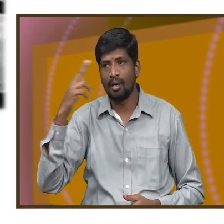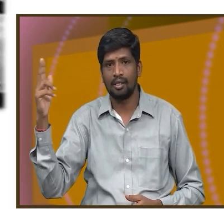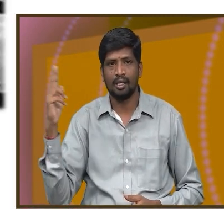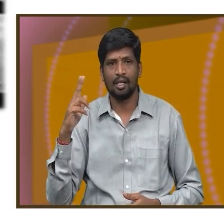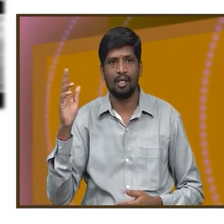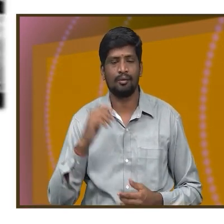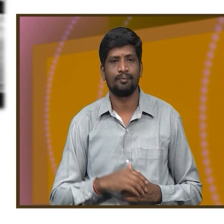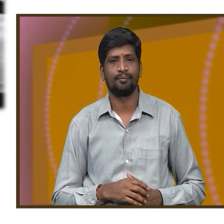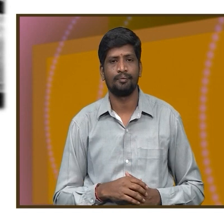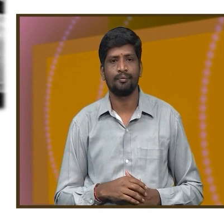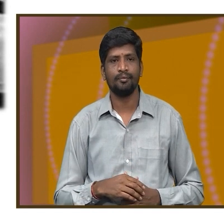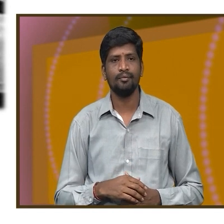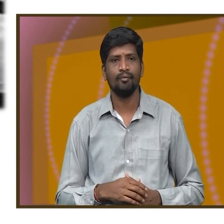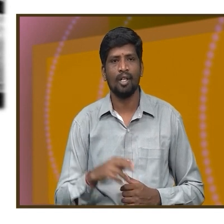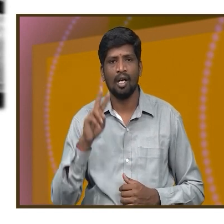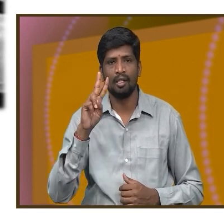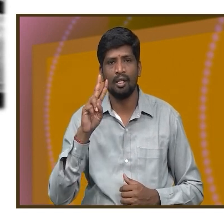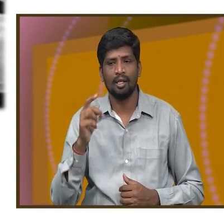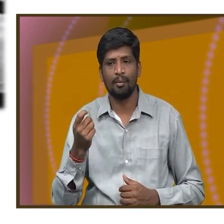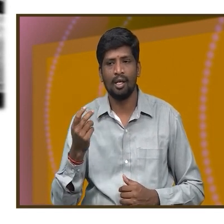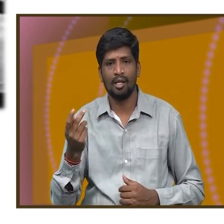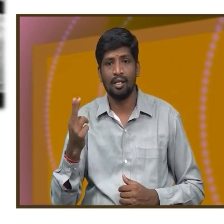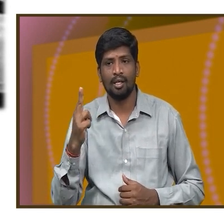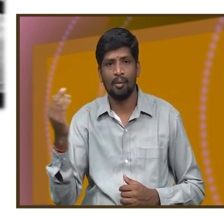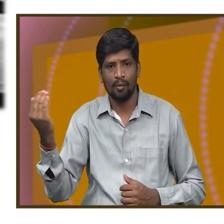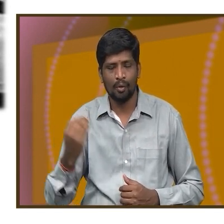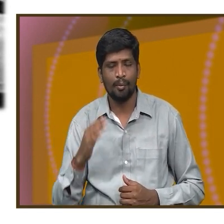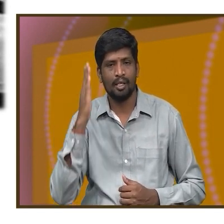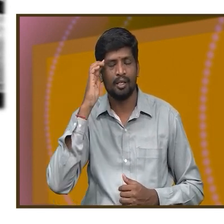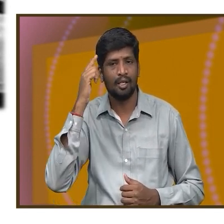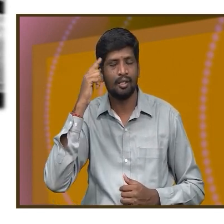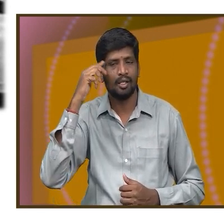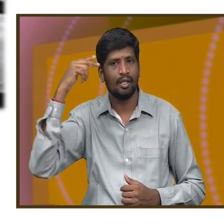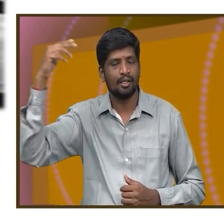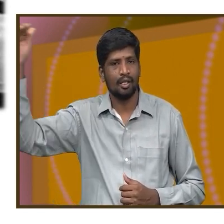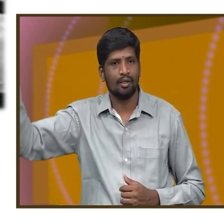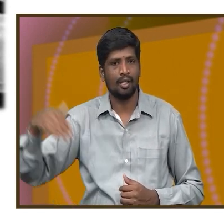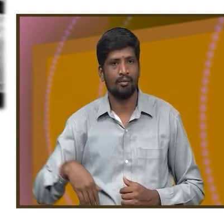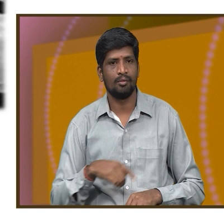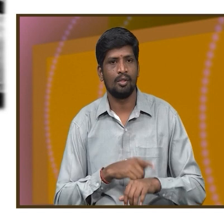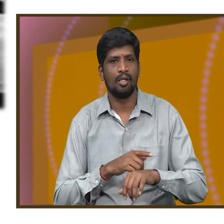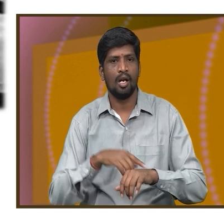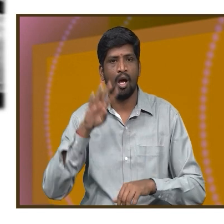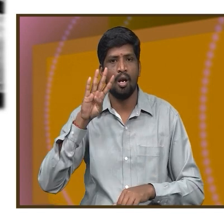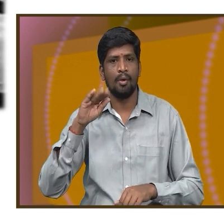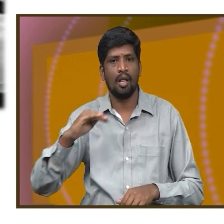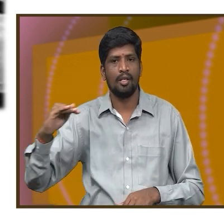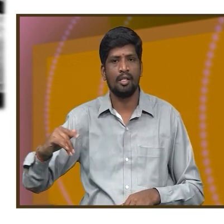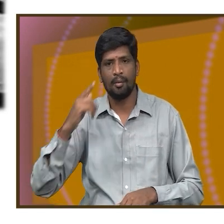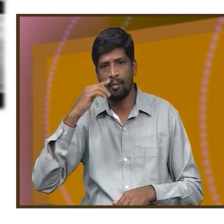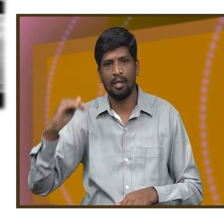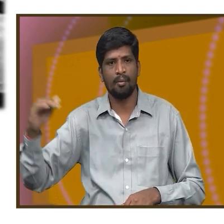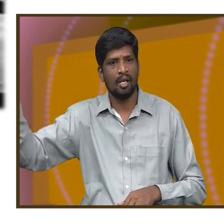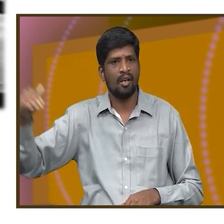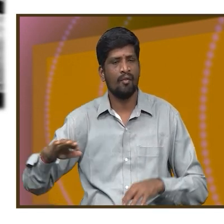சொல்லி சிறுமிக்காக காத்து கொண்டிருக்கிறார். அந்த 2 ரூபாய் கண்டிப்பாக கிடைக்கும் என்று மாலை வரை அந்த சிறுமி வரவில்லை.